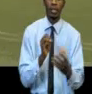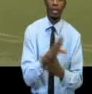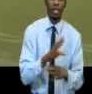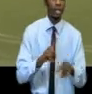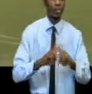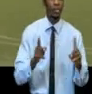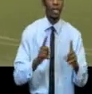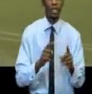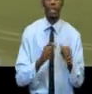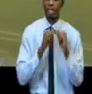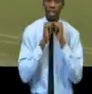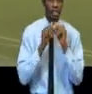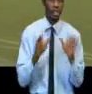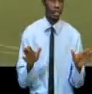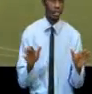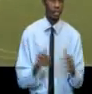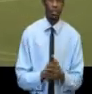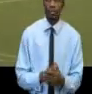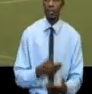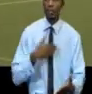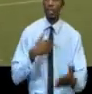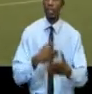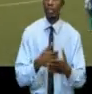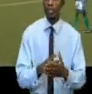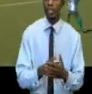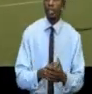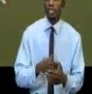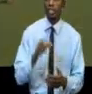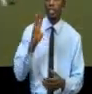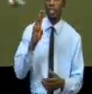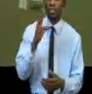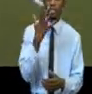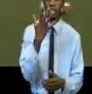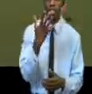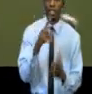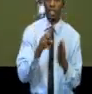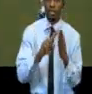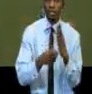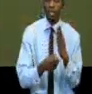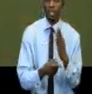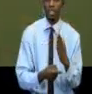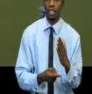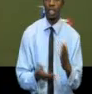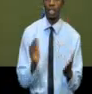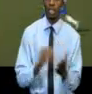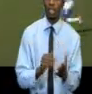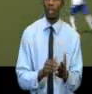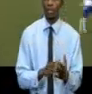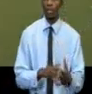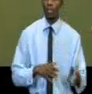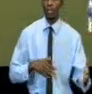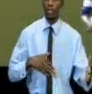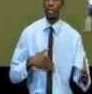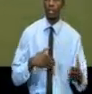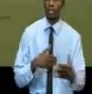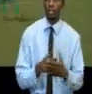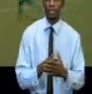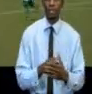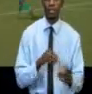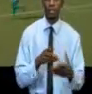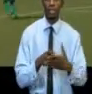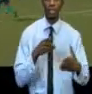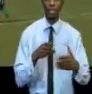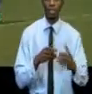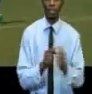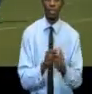À la 66e minute, Michel Mika marque le troisième but de Don Bosco après une belle action collective et un jeu de corps sur le défenseur de fortune